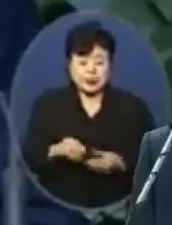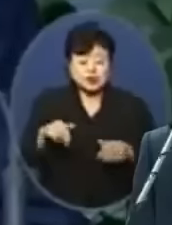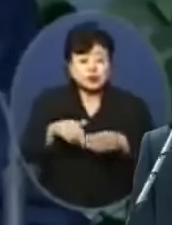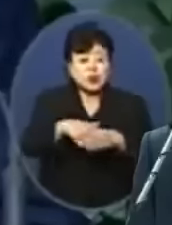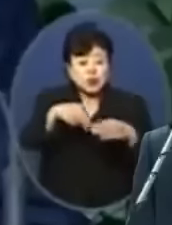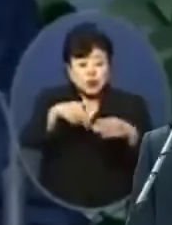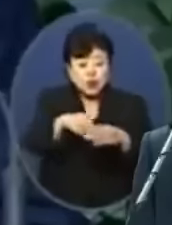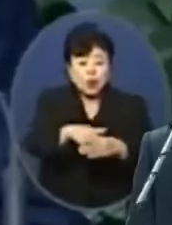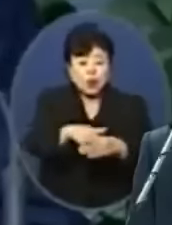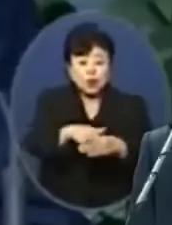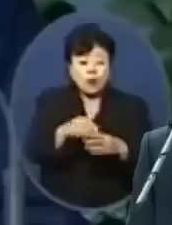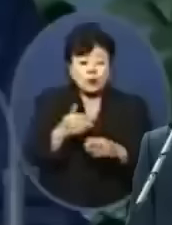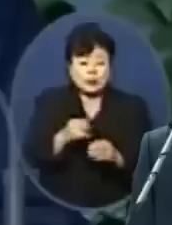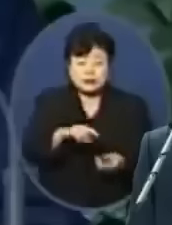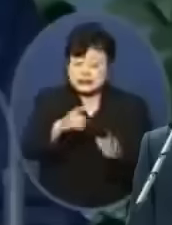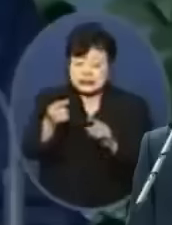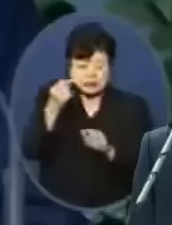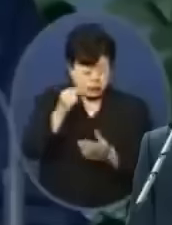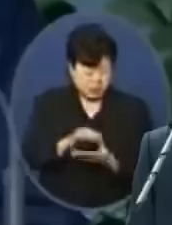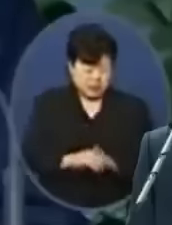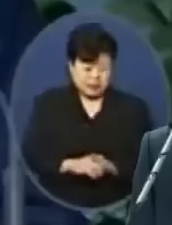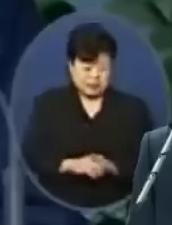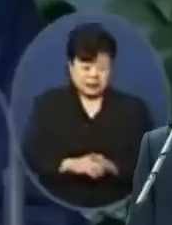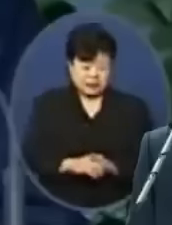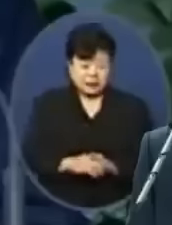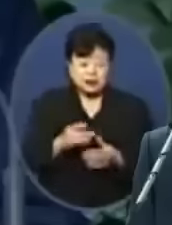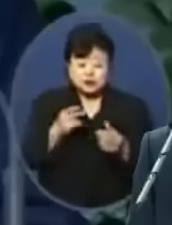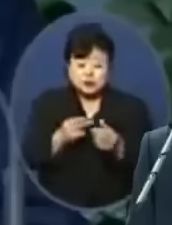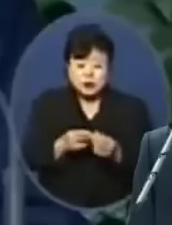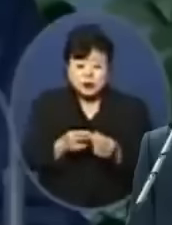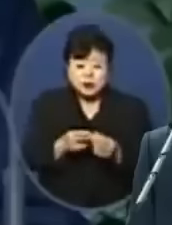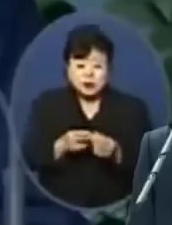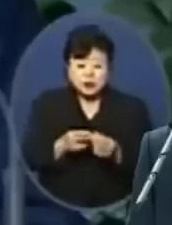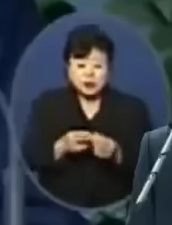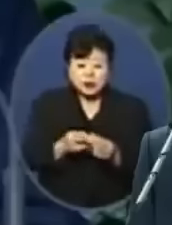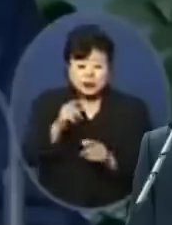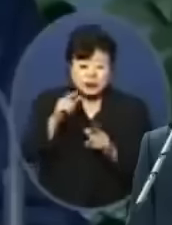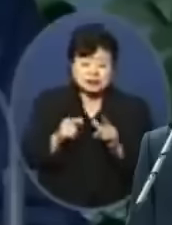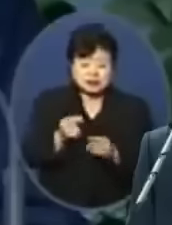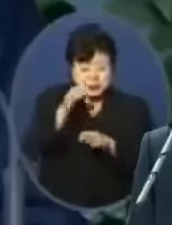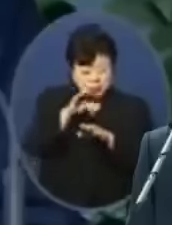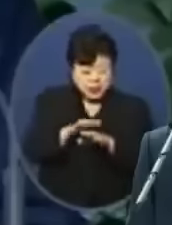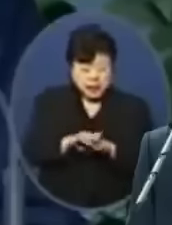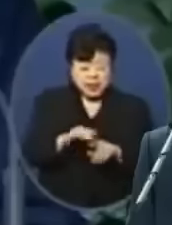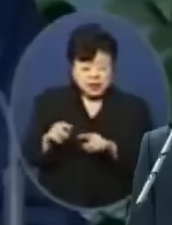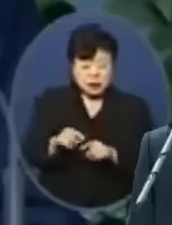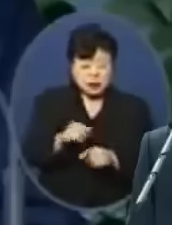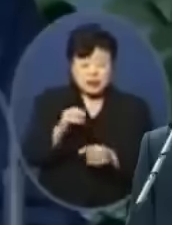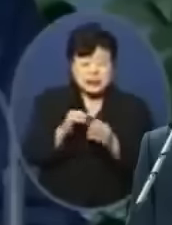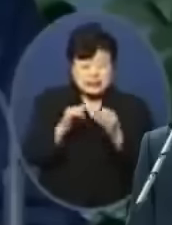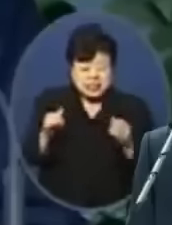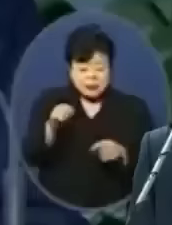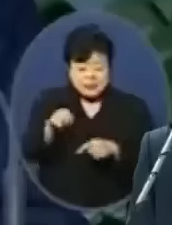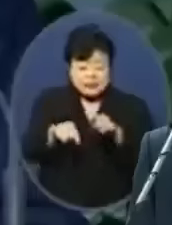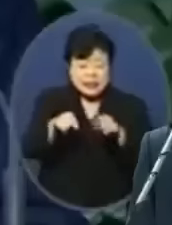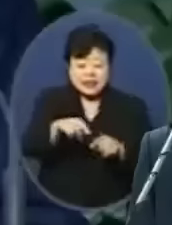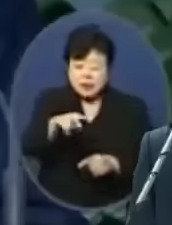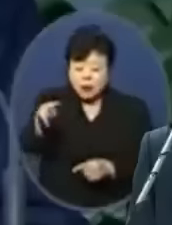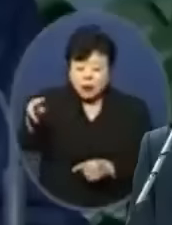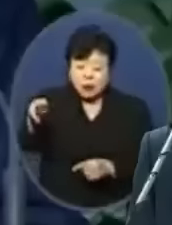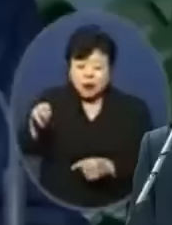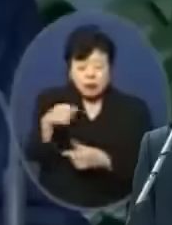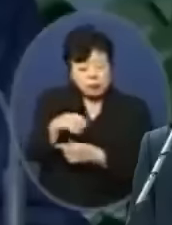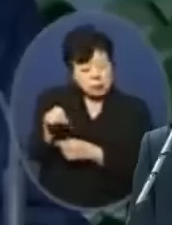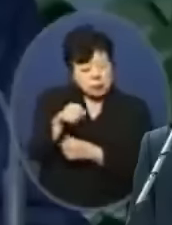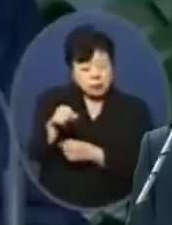종교는 사람을 살리지 못합니다. 그 다음에는 이식과 형식을 지평하는 레위인이 지나가다가 보고